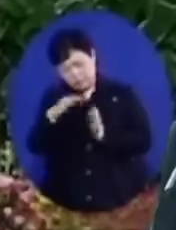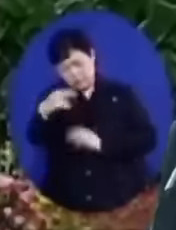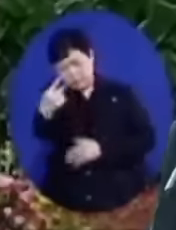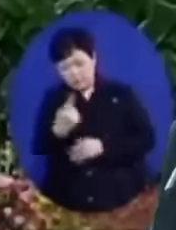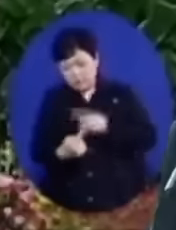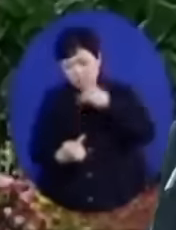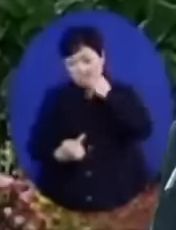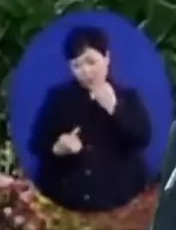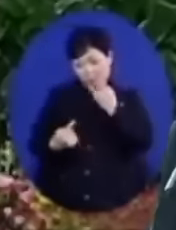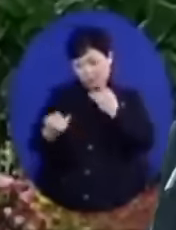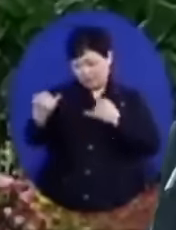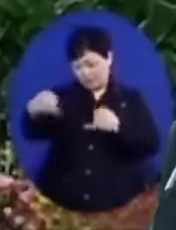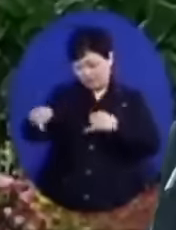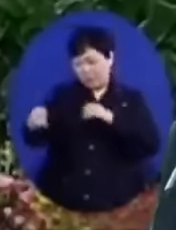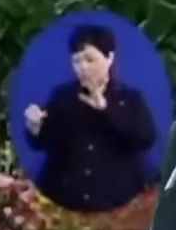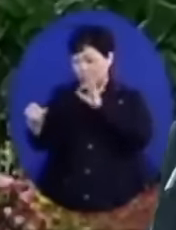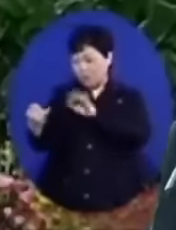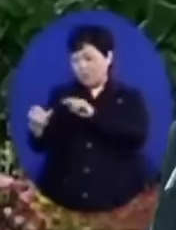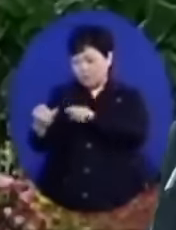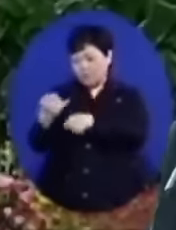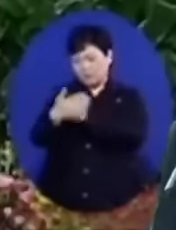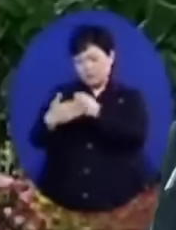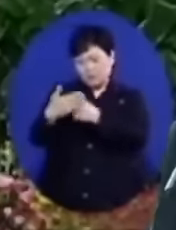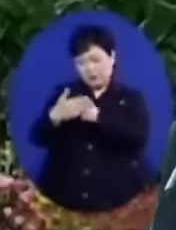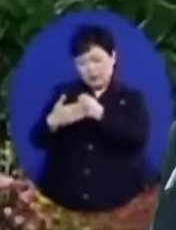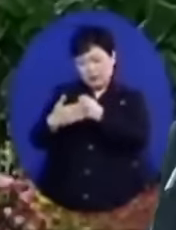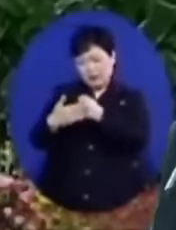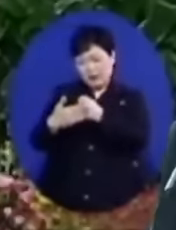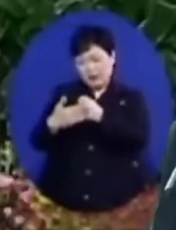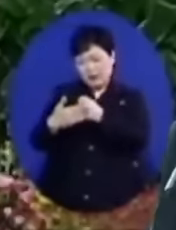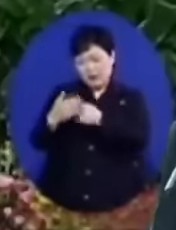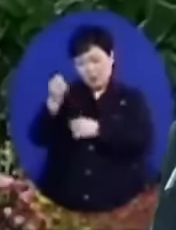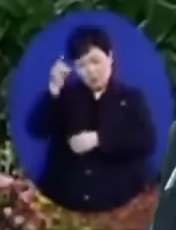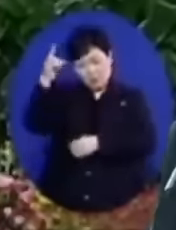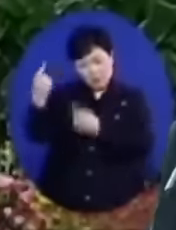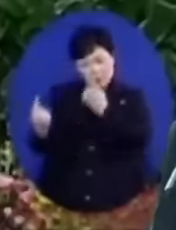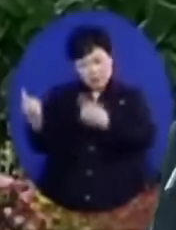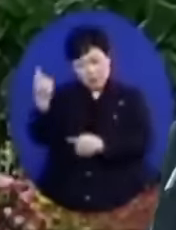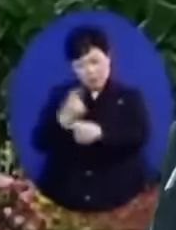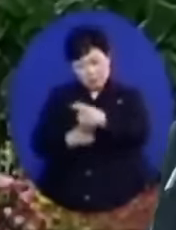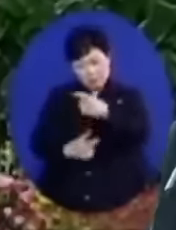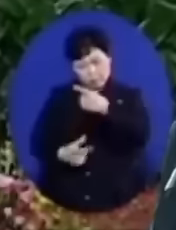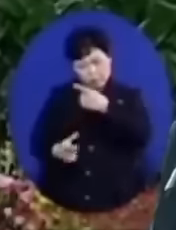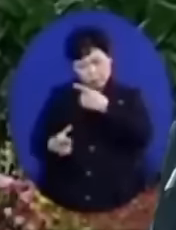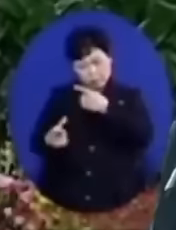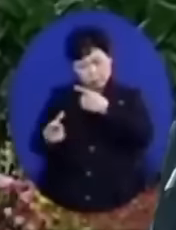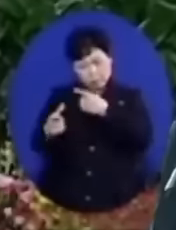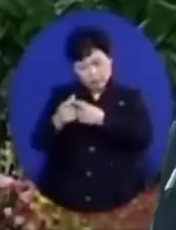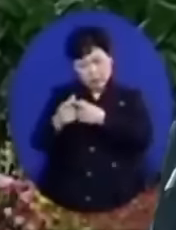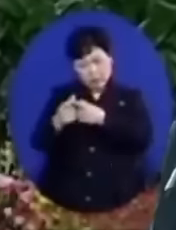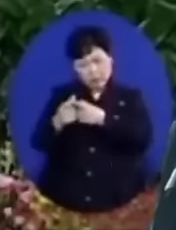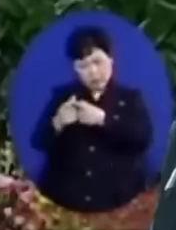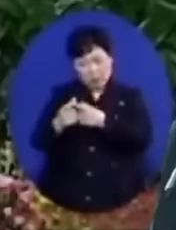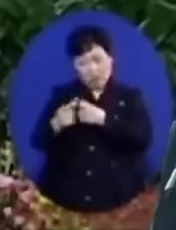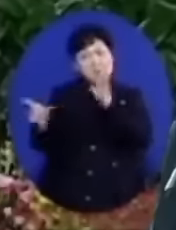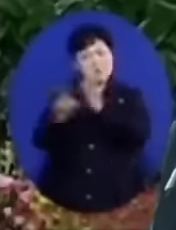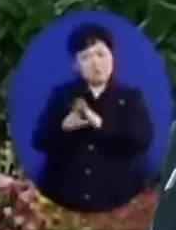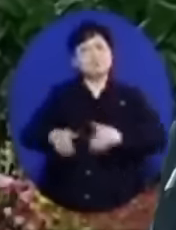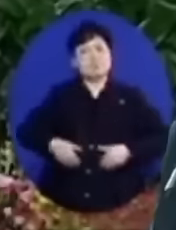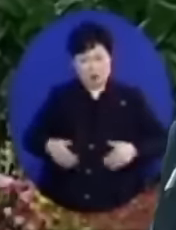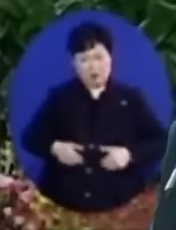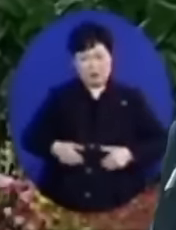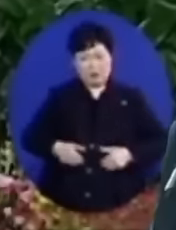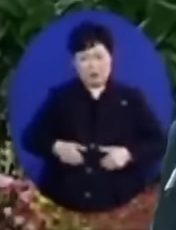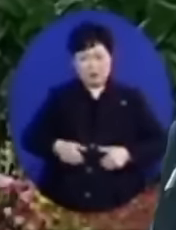이렇게 위로했습니다. 얘야, 은혜가 위대함보다 먼저 있어야 된다. 네가 음악가로서 위대한 사람이 되기 전에